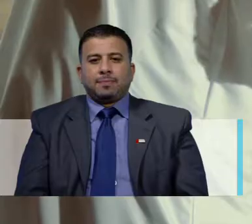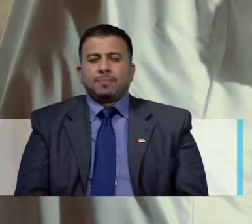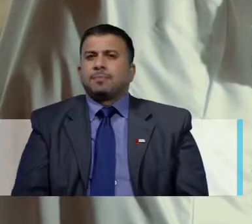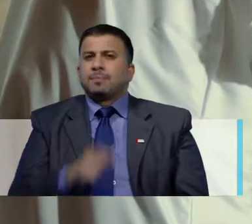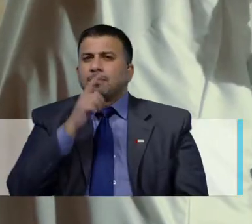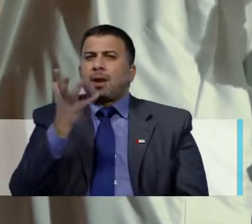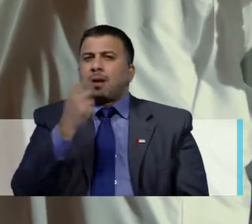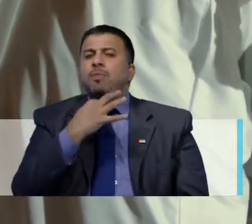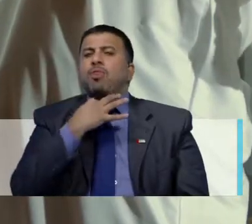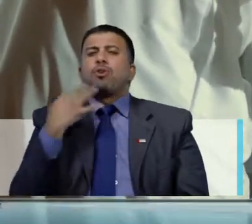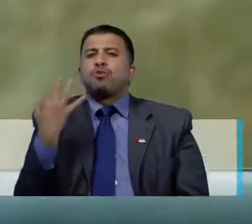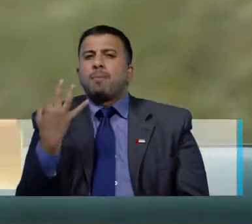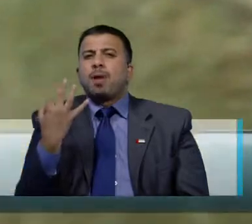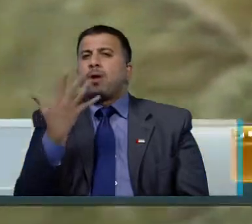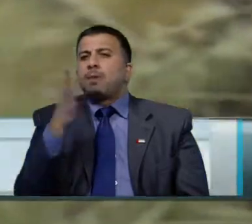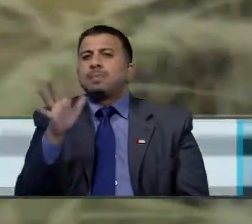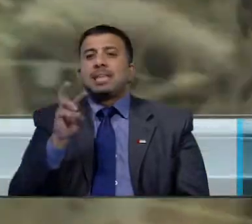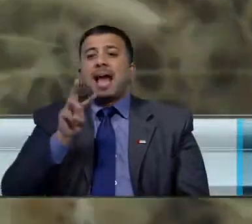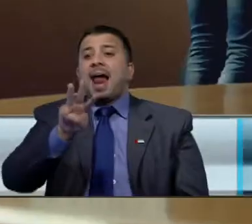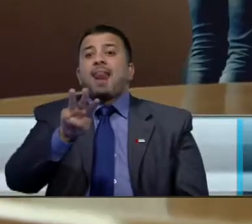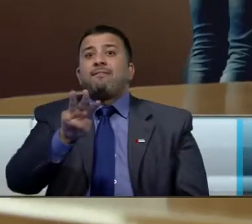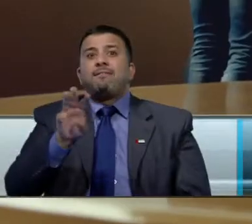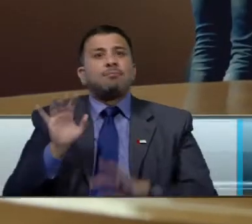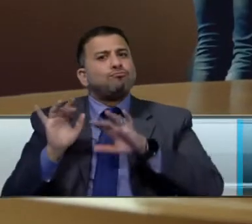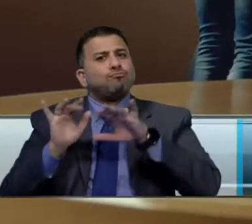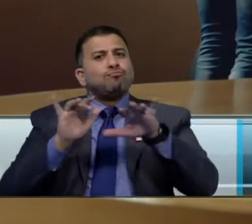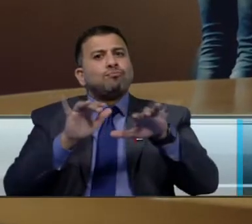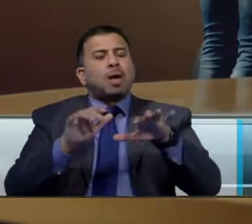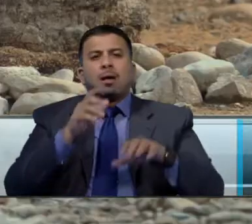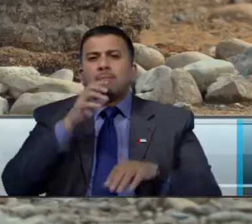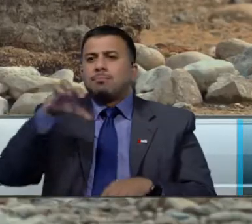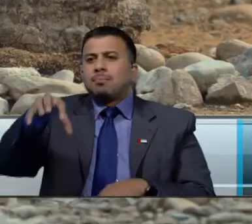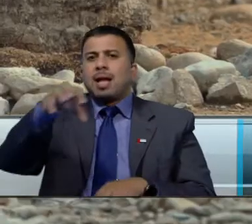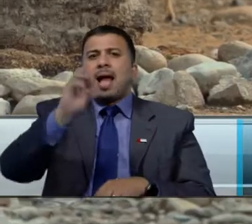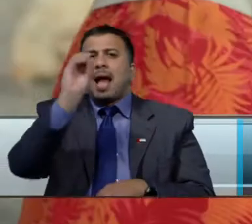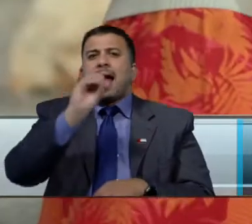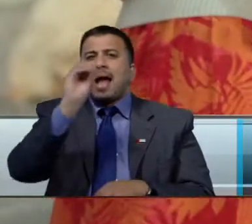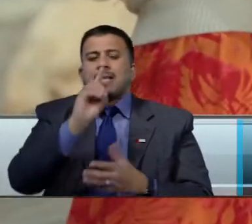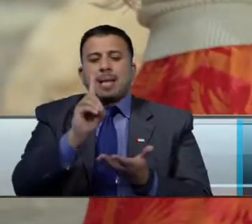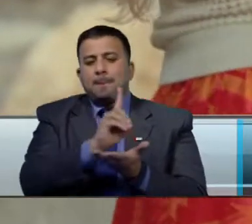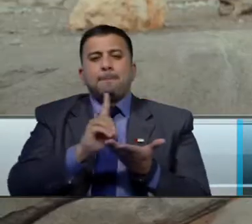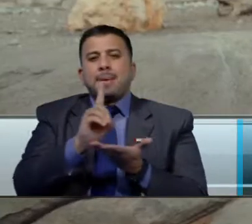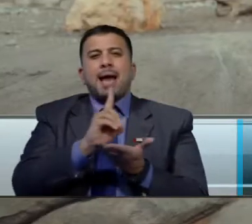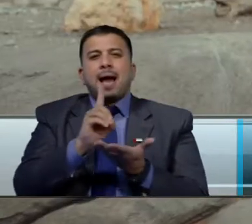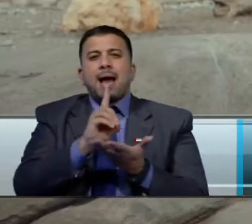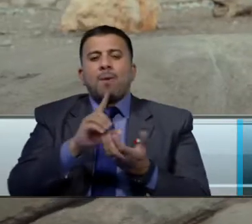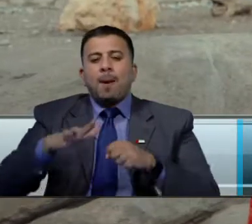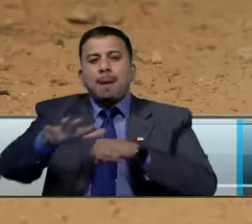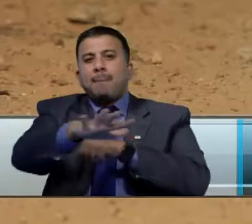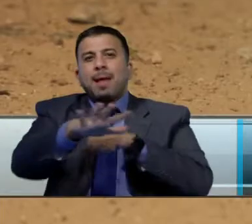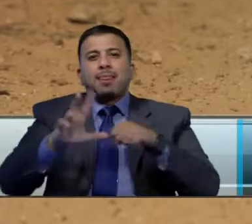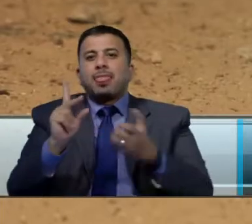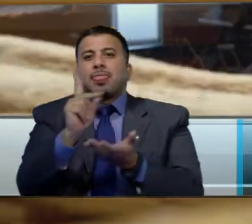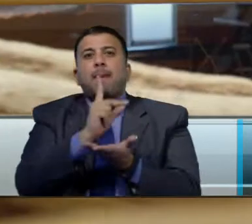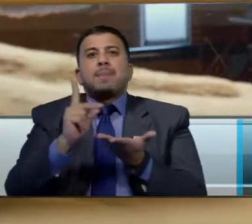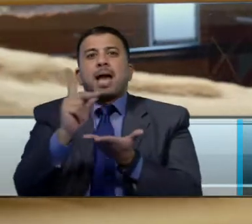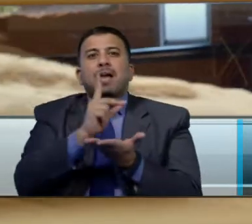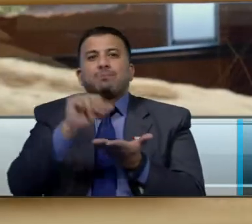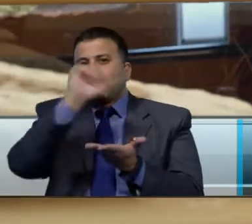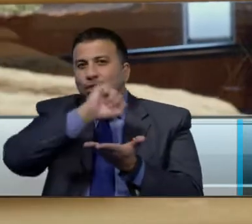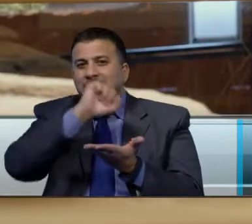قرابة 350 ألف زائر هو عدد زوار مرافق هيئة البيئة والمحميات الطبيعية بالشارقة خلال